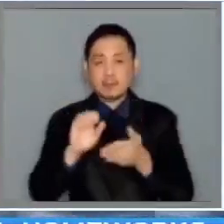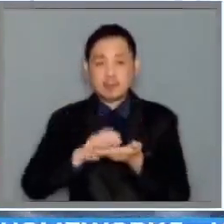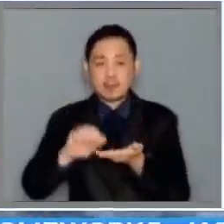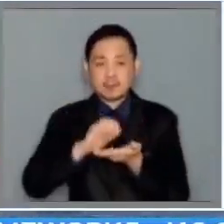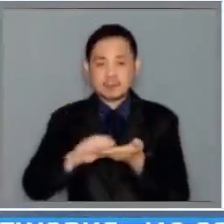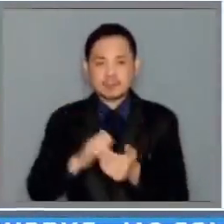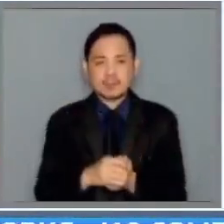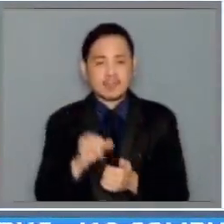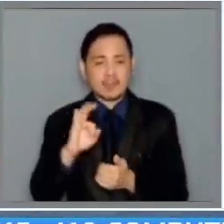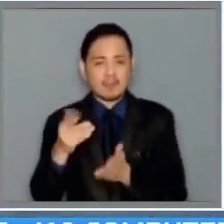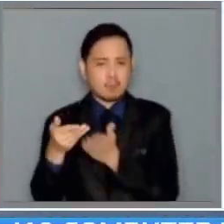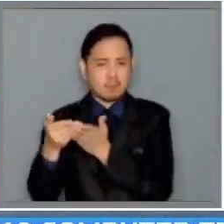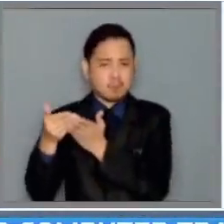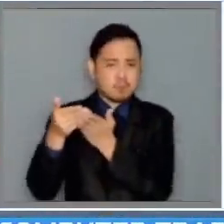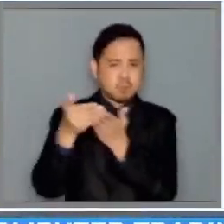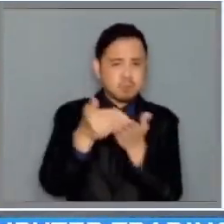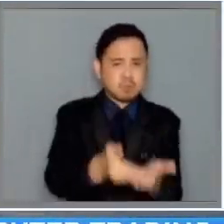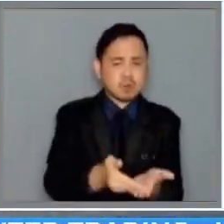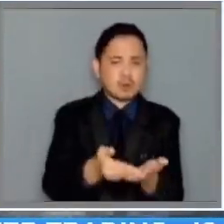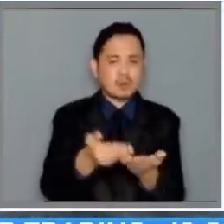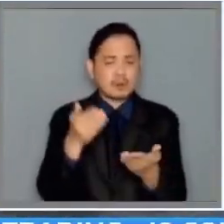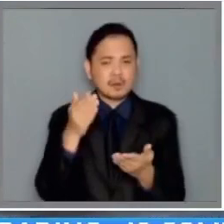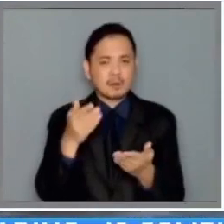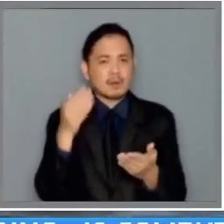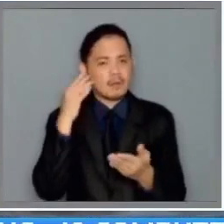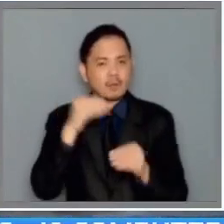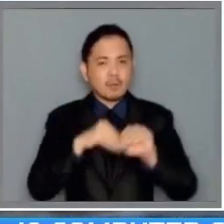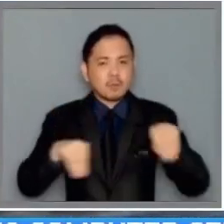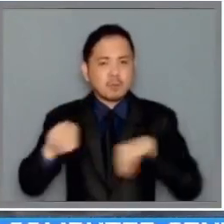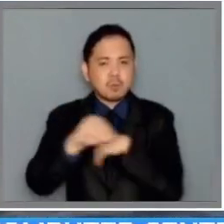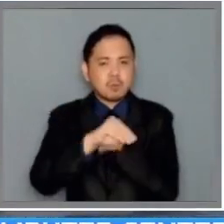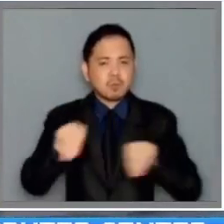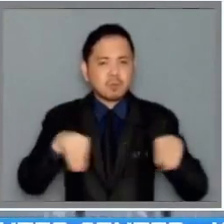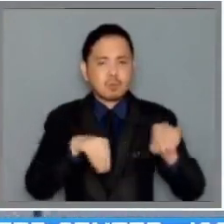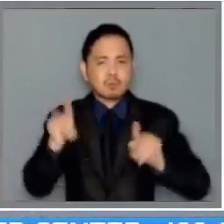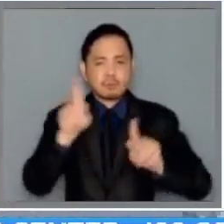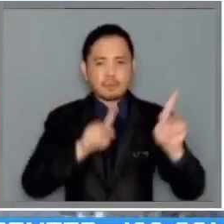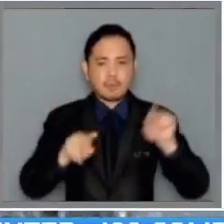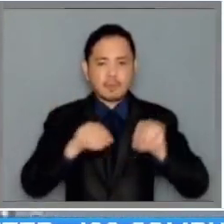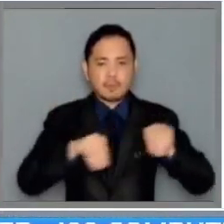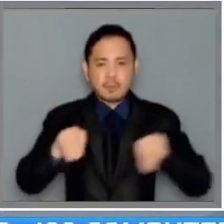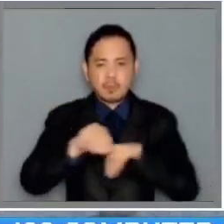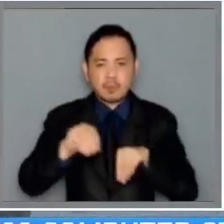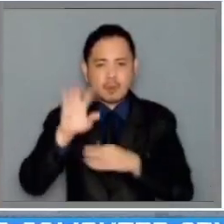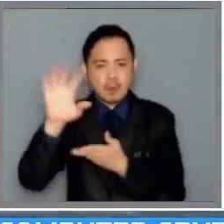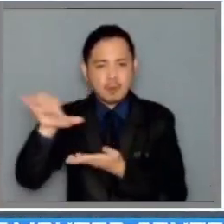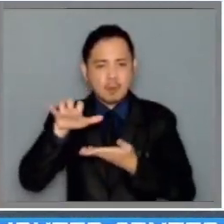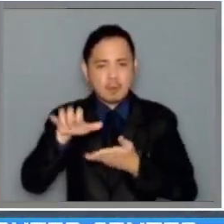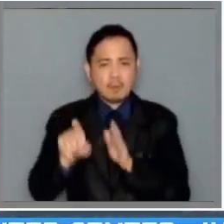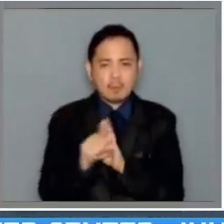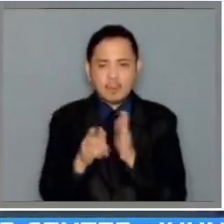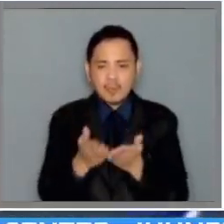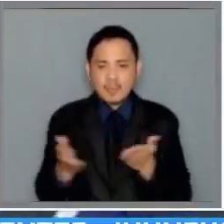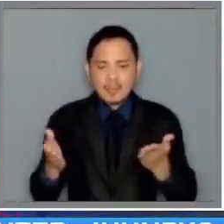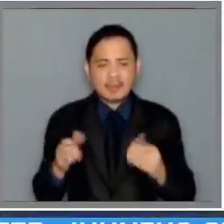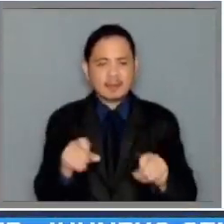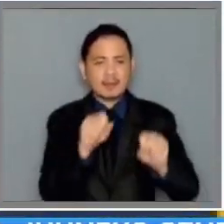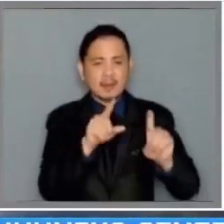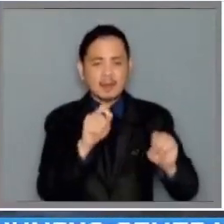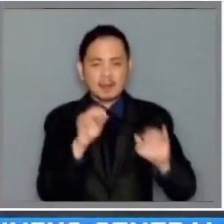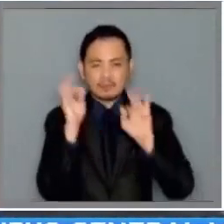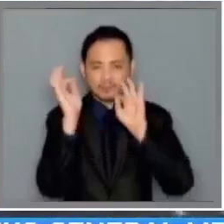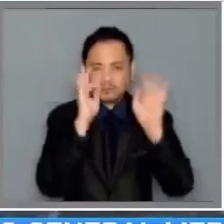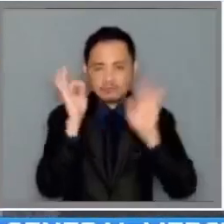foreign vessel sa human trafficking, smuggling ng illegal na cargo, pagpupuslit ng droga sa bansa at iba pang law